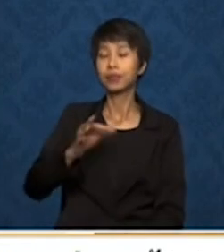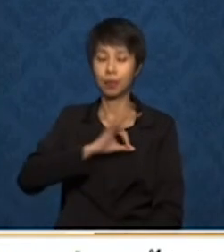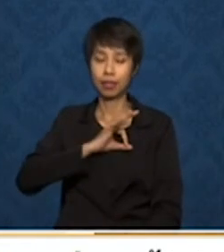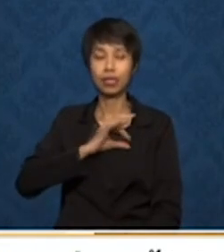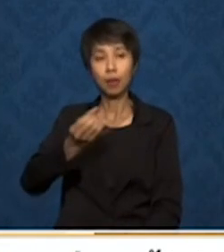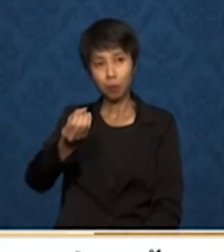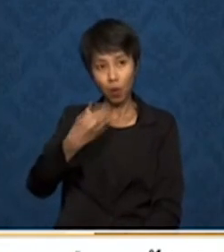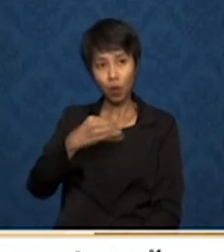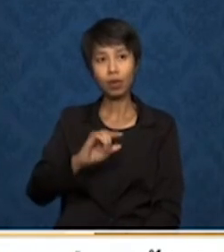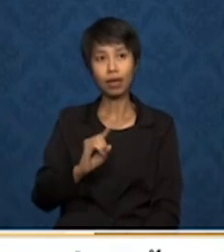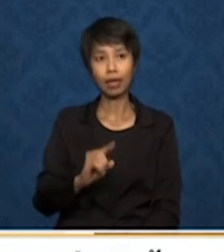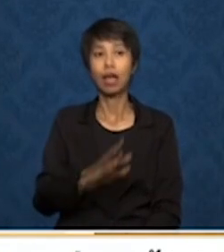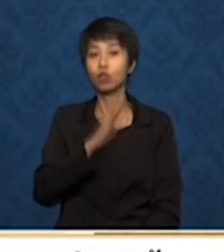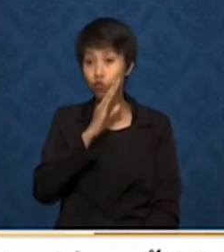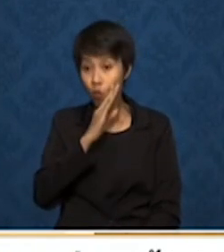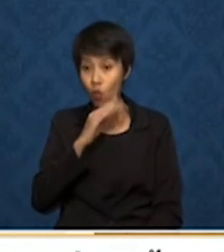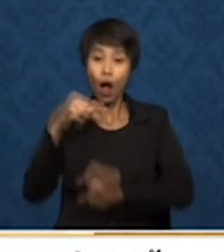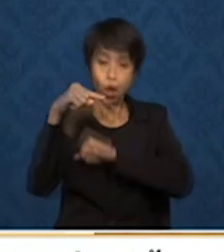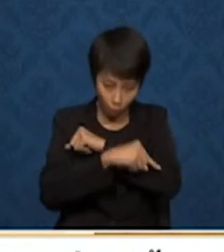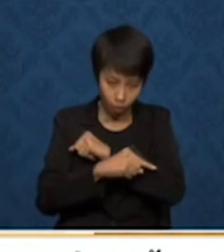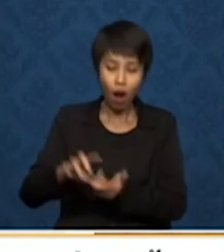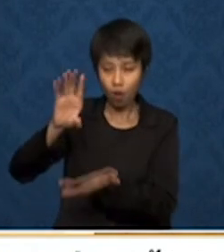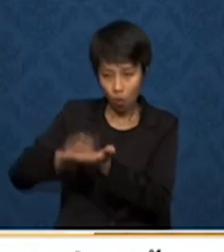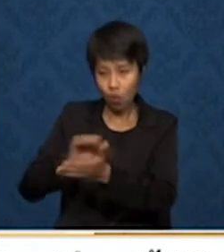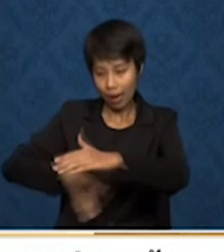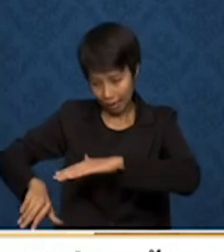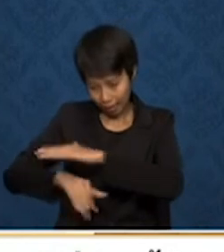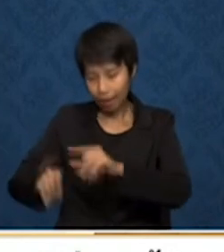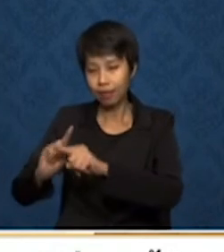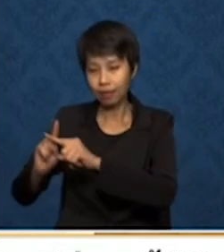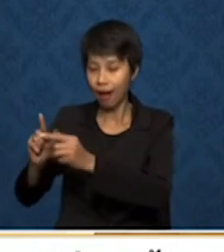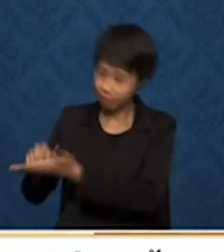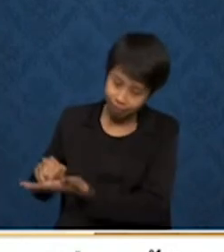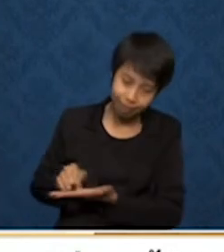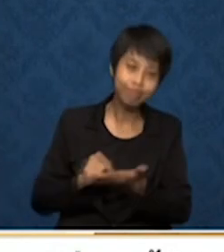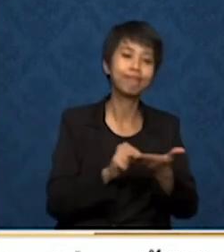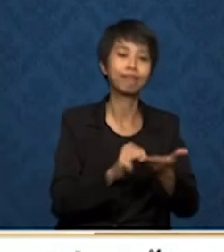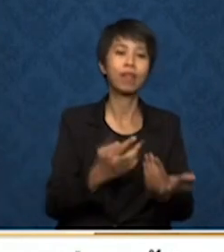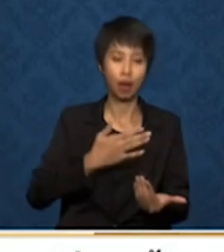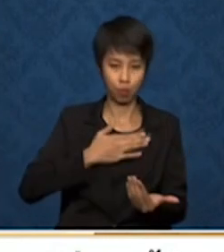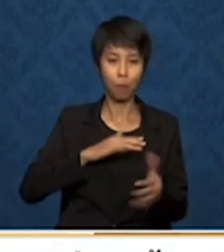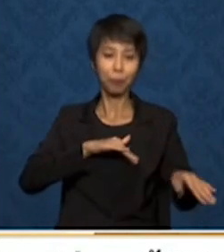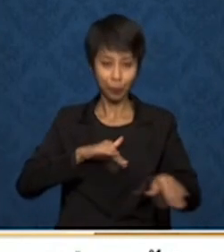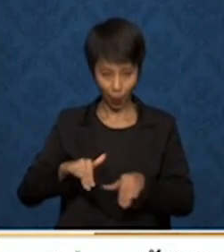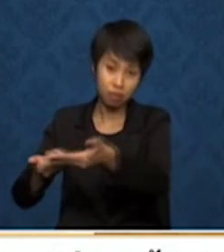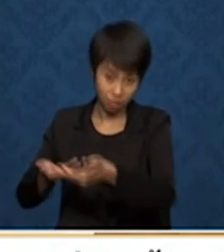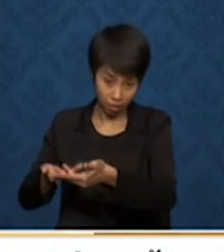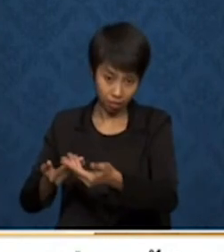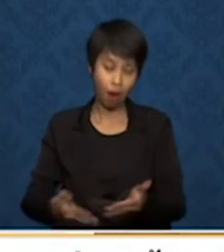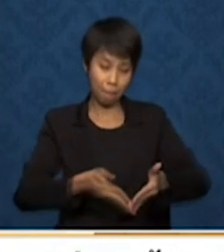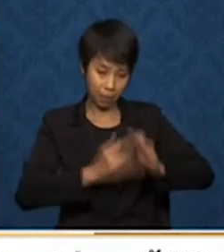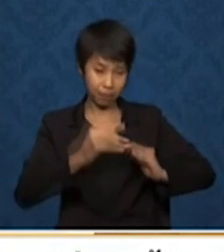ก็นำควมล บำหลฐานมา ก็ยนดีที่จะโตย้งgy หรควกลจ่างได้ท